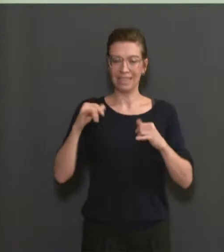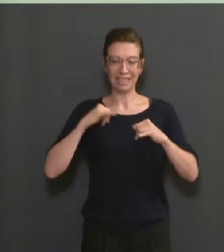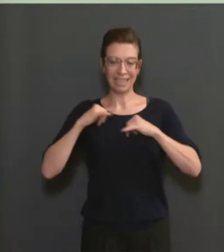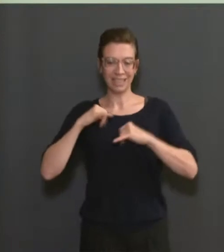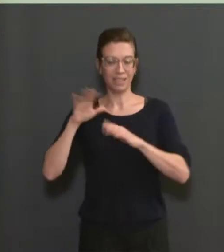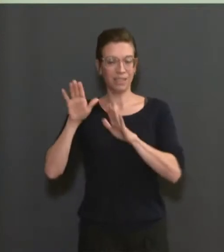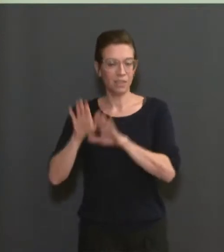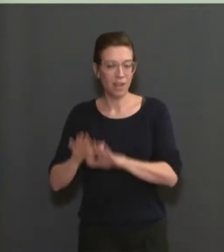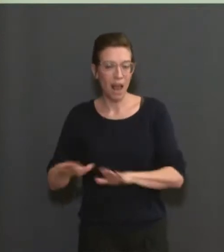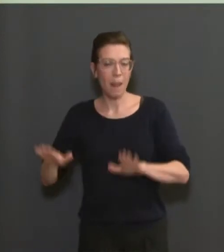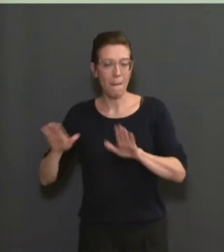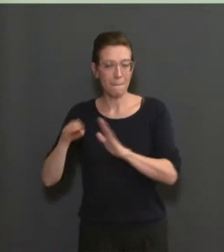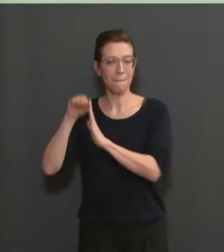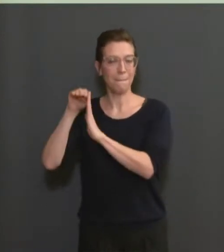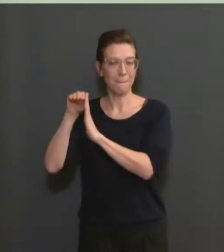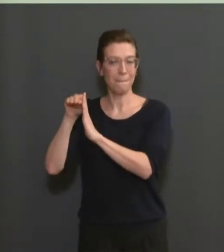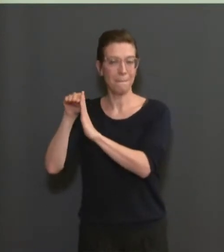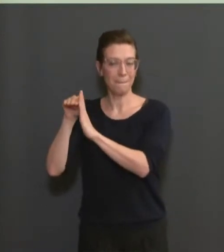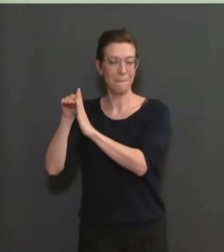In België liggen er nu